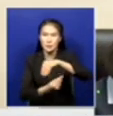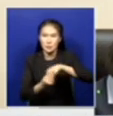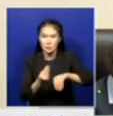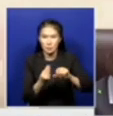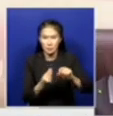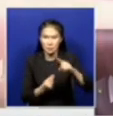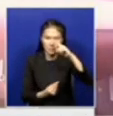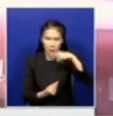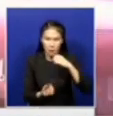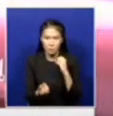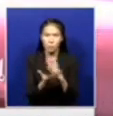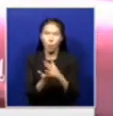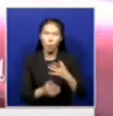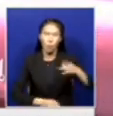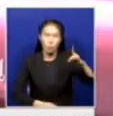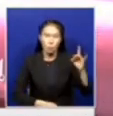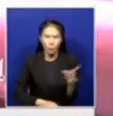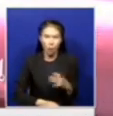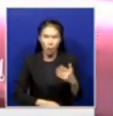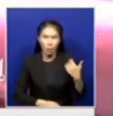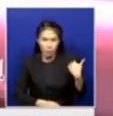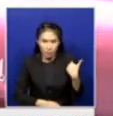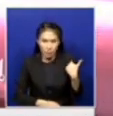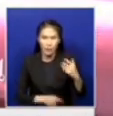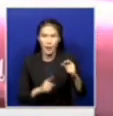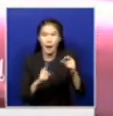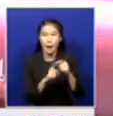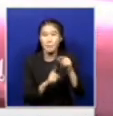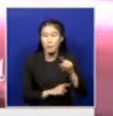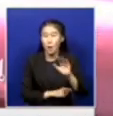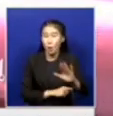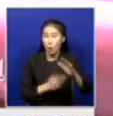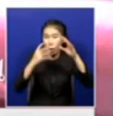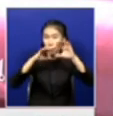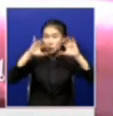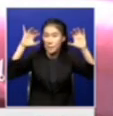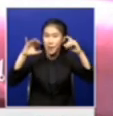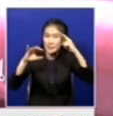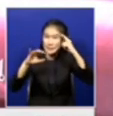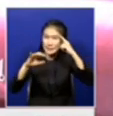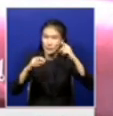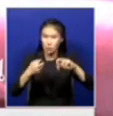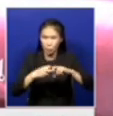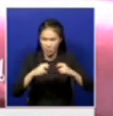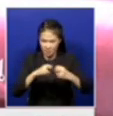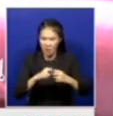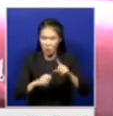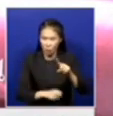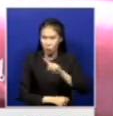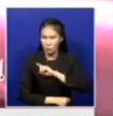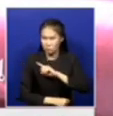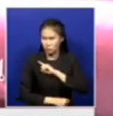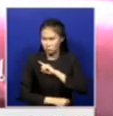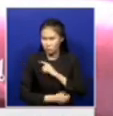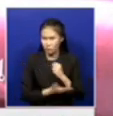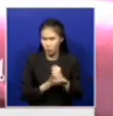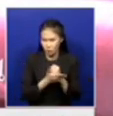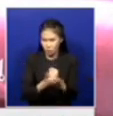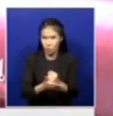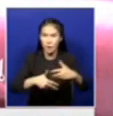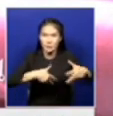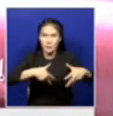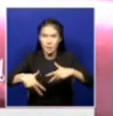งเพราะฉะนั้นครับจากคำสั่งของรัฐบาลเองรัฐบาลก็ต้องมีหน้าที่แหละครับในการที่จะเยียวยาแล้วก็ช่ว